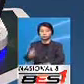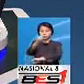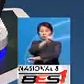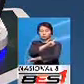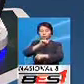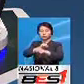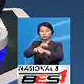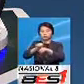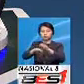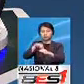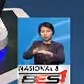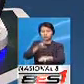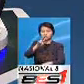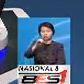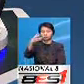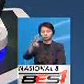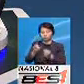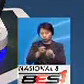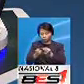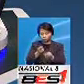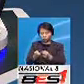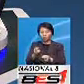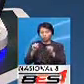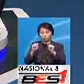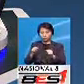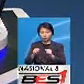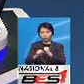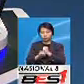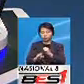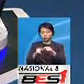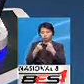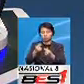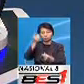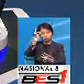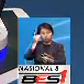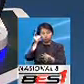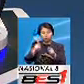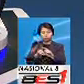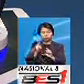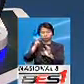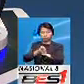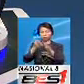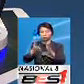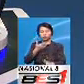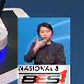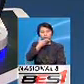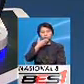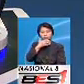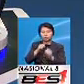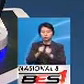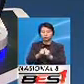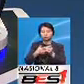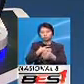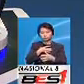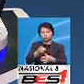Hari Kraf Kebangsaan 2016, usahawan kraf bukan sahaja dipelopori golongan dewasa malah turut diceburi orang muda. Hanya